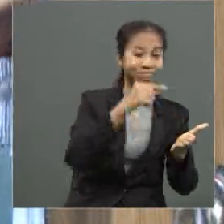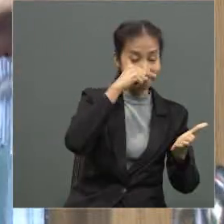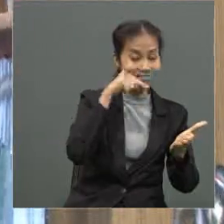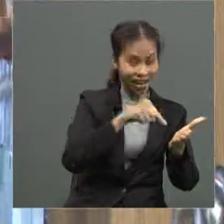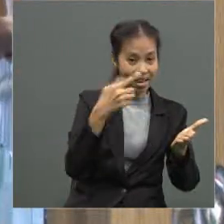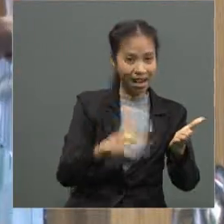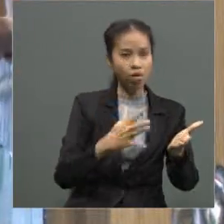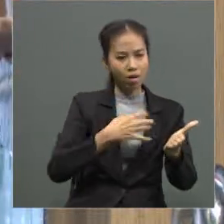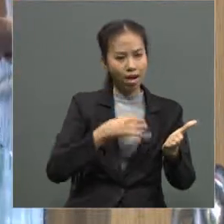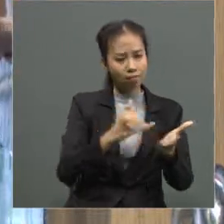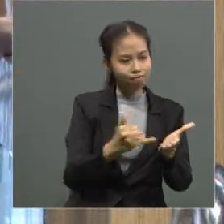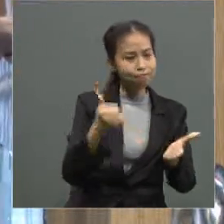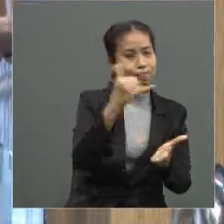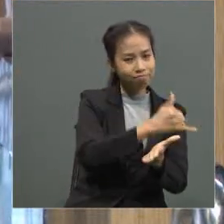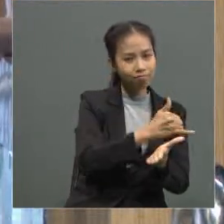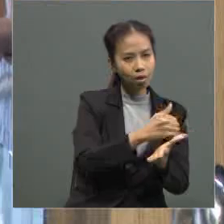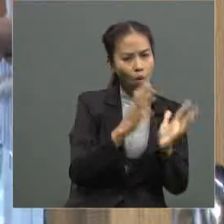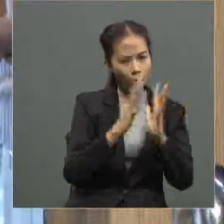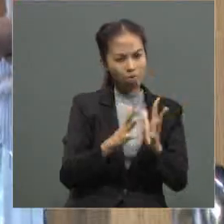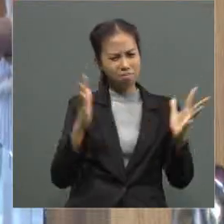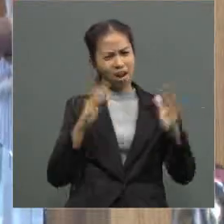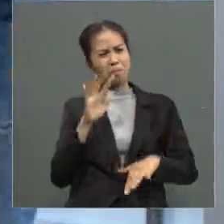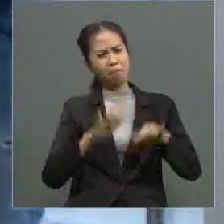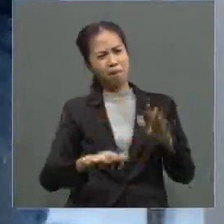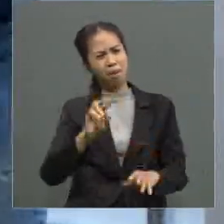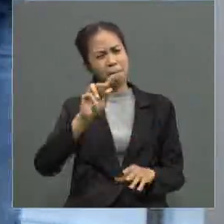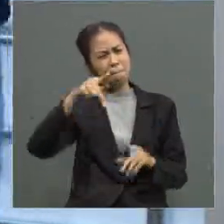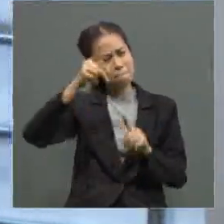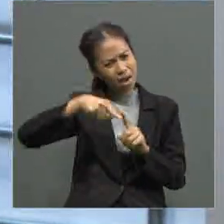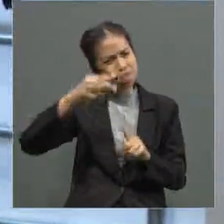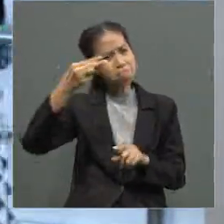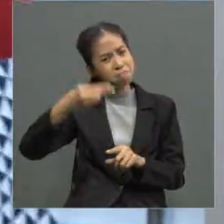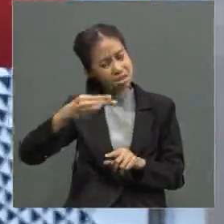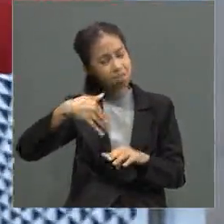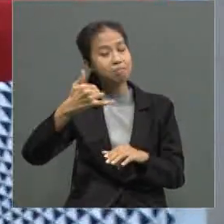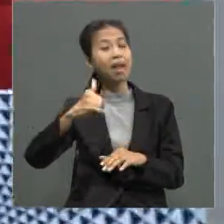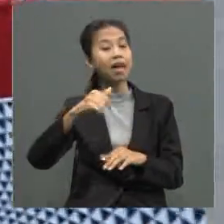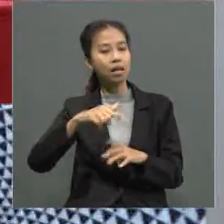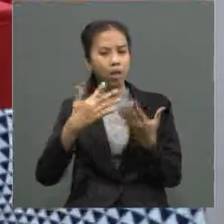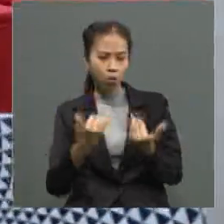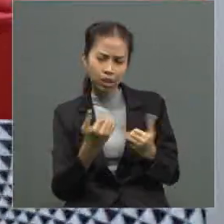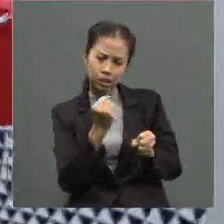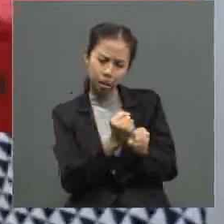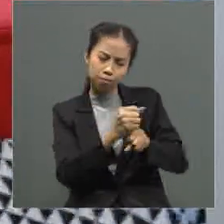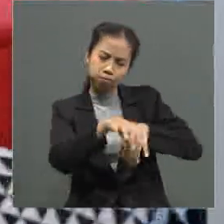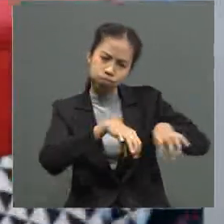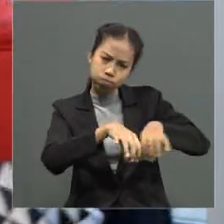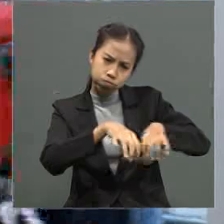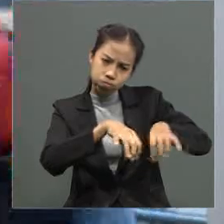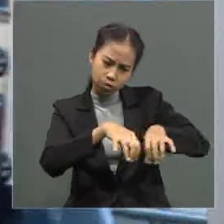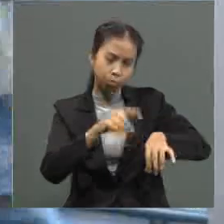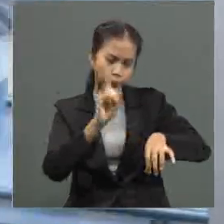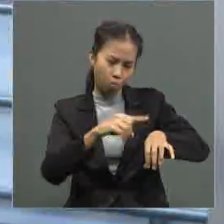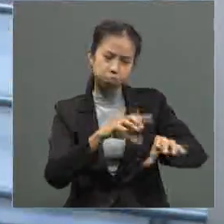นะคะหูมากันทีเนี่ยหลักเป็นพันๆคนเกือบหมื่นคนแบบนี้เนี่ยเรื่องของเอกสารหรือการอำนวยความสะดวกเนี่ยตรงเนี้ยมันก็ต้องรวด